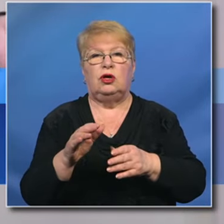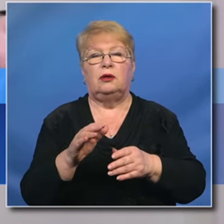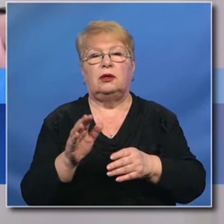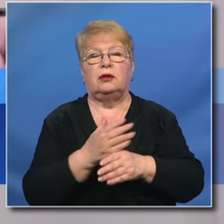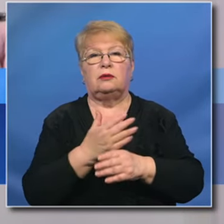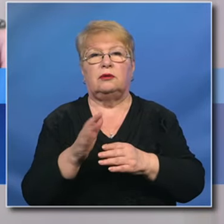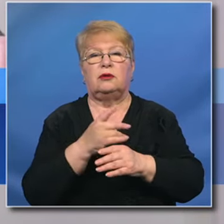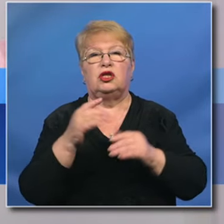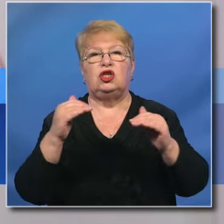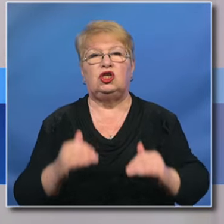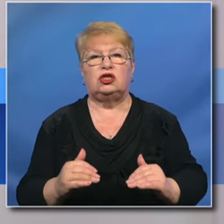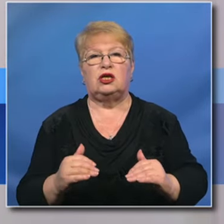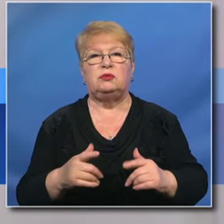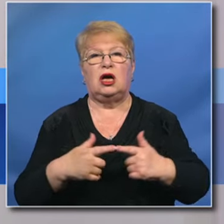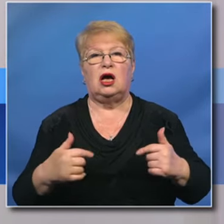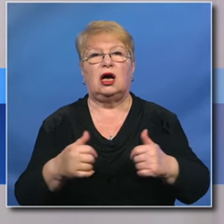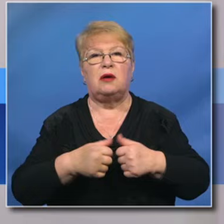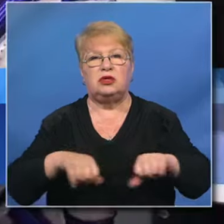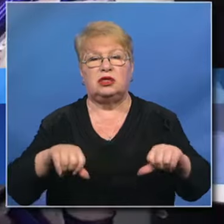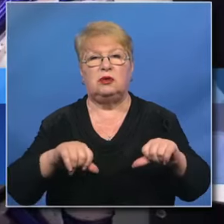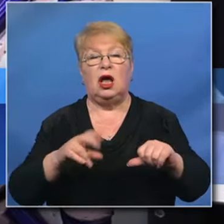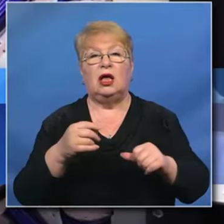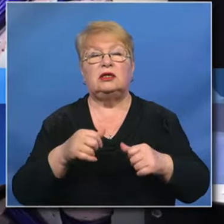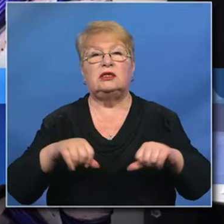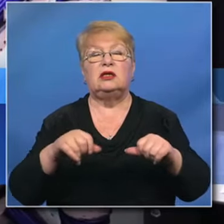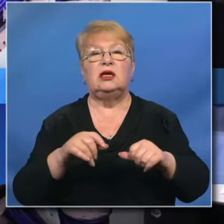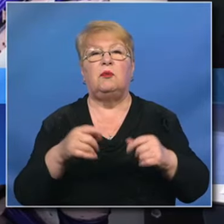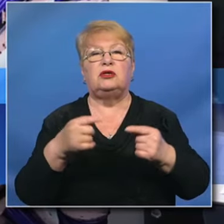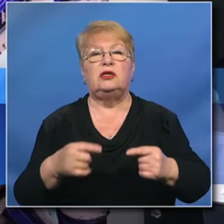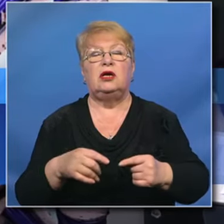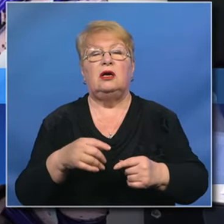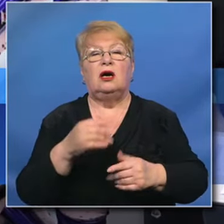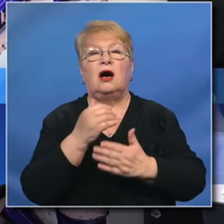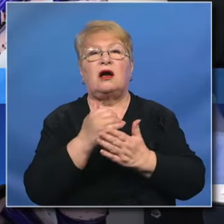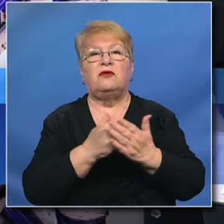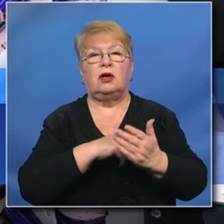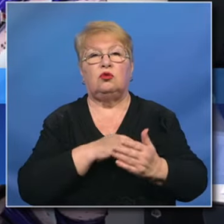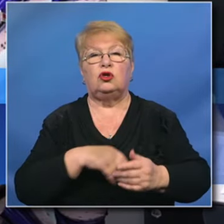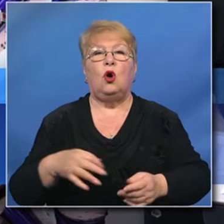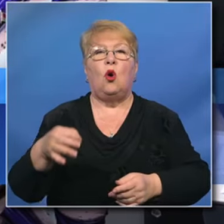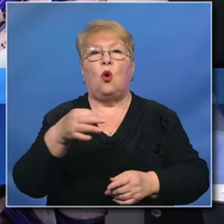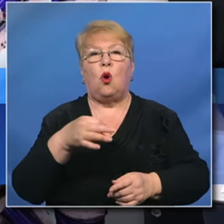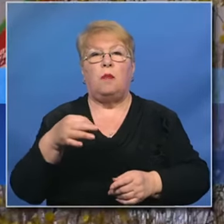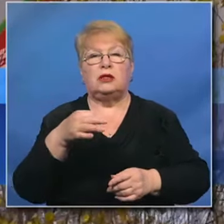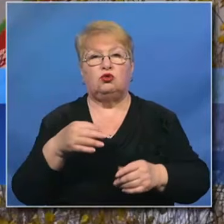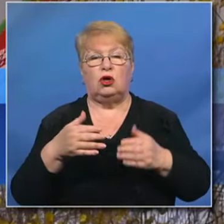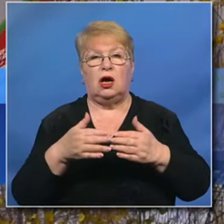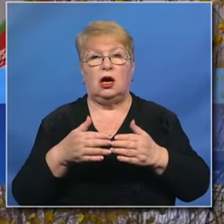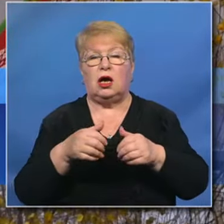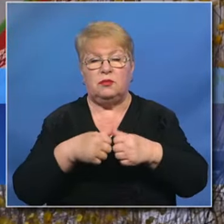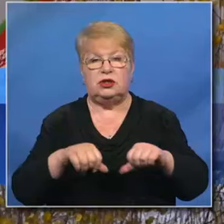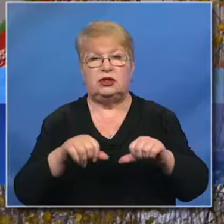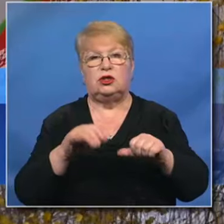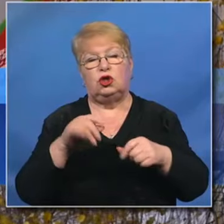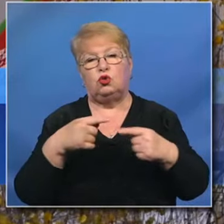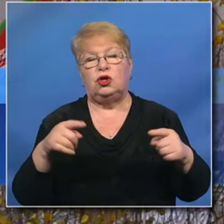распределены между нижестоящим комиссиями Кроме того На заседании определили график работы членов Гомельской областной комиссии и обсудили